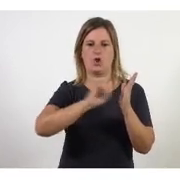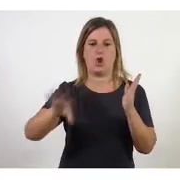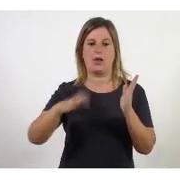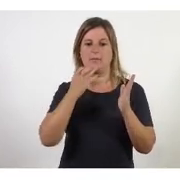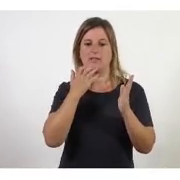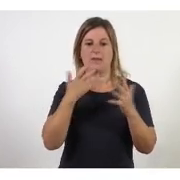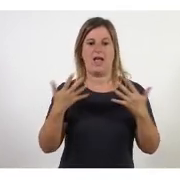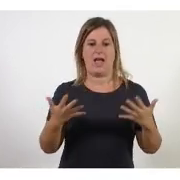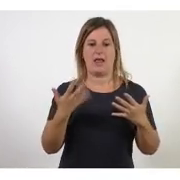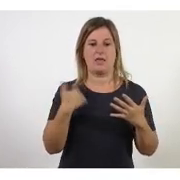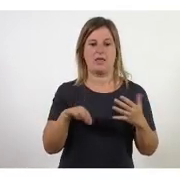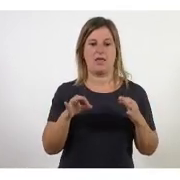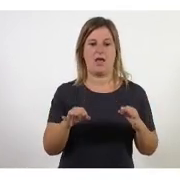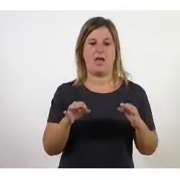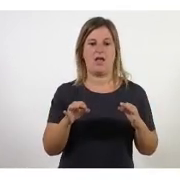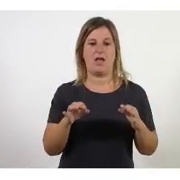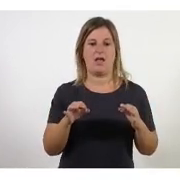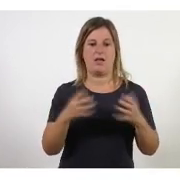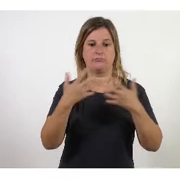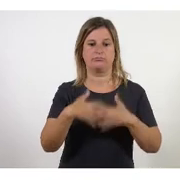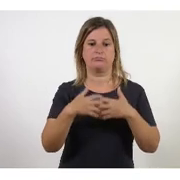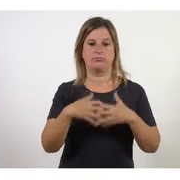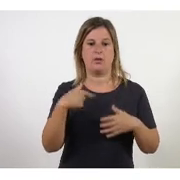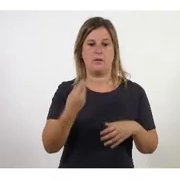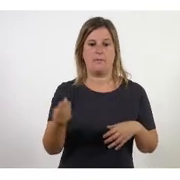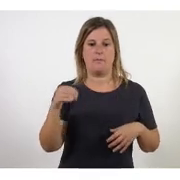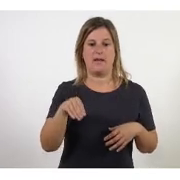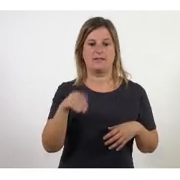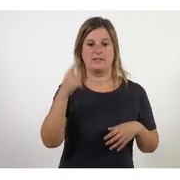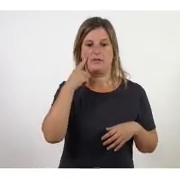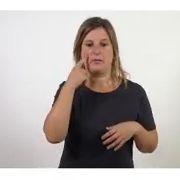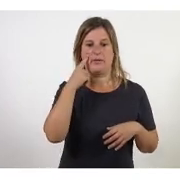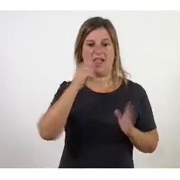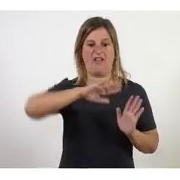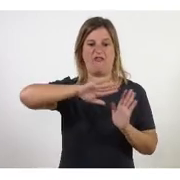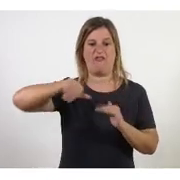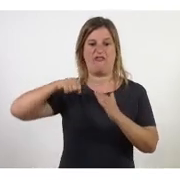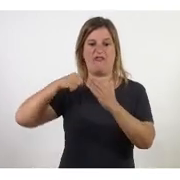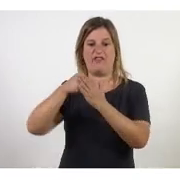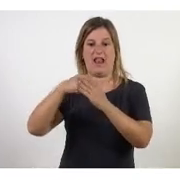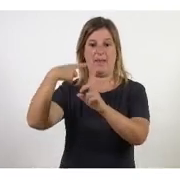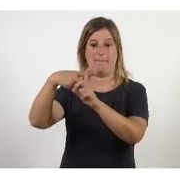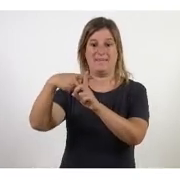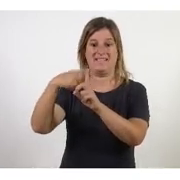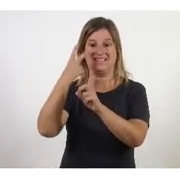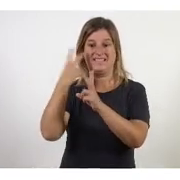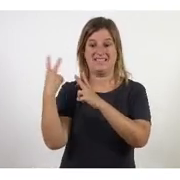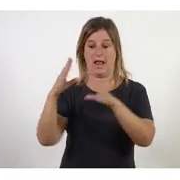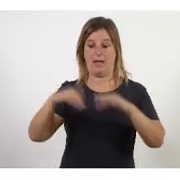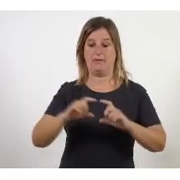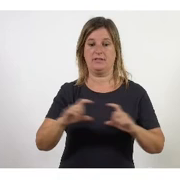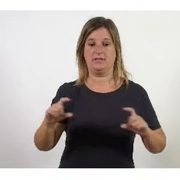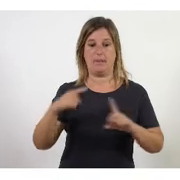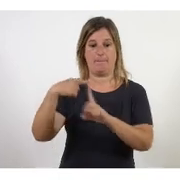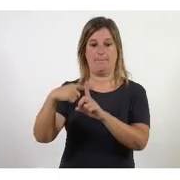ara ja ho tenim en marxa, si jo volgués agafar un nou clip, veieu que al final de tot hi ha un símbol més? Clicaria aquí